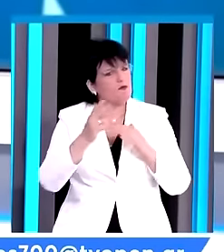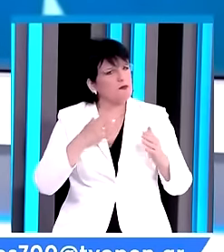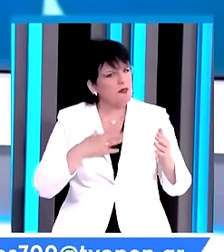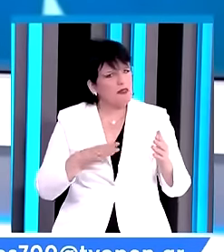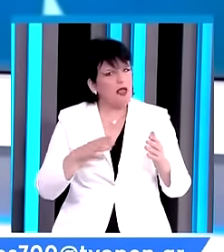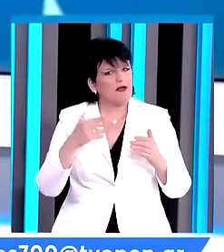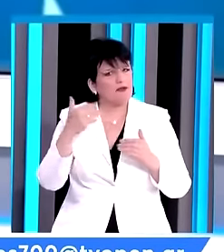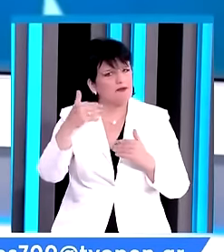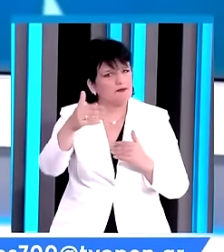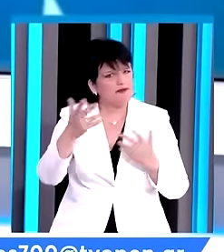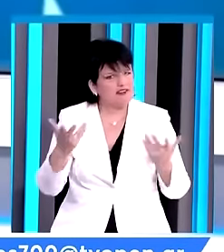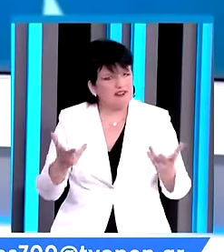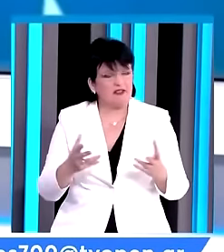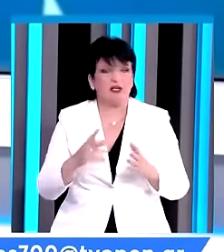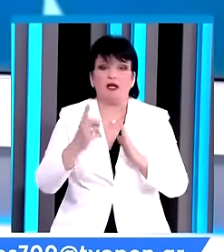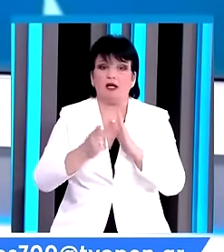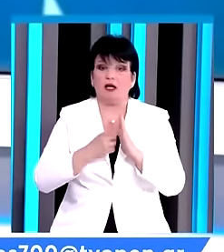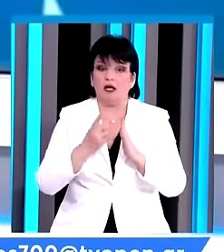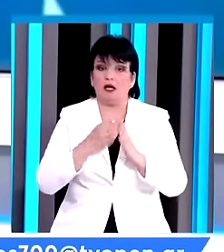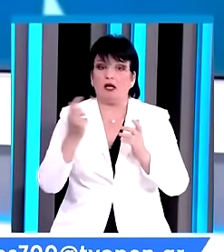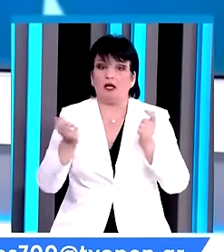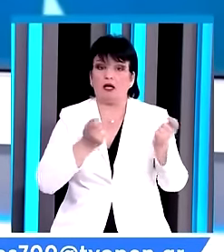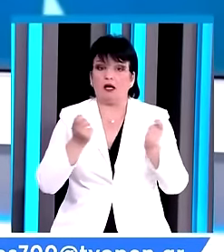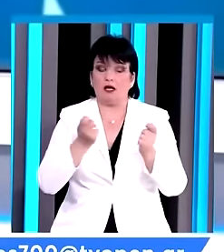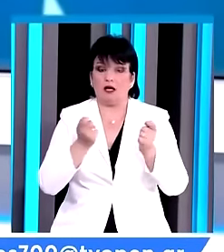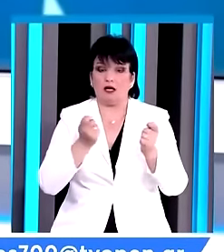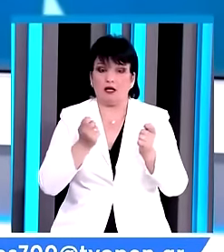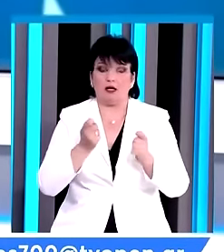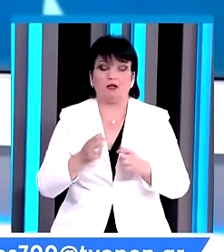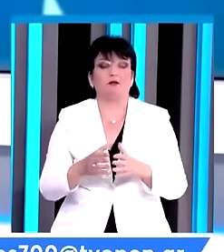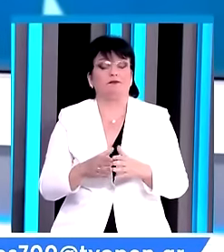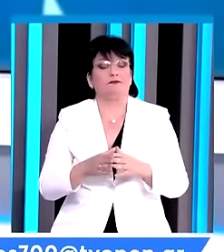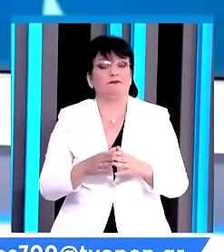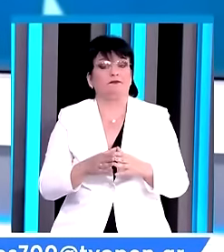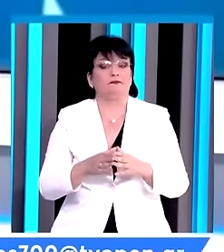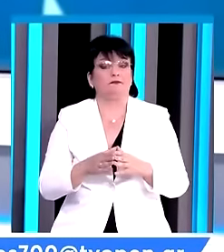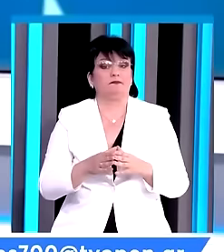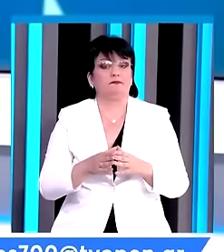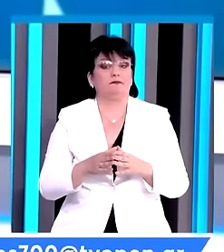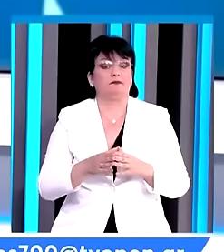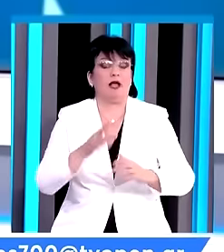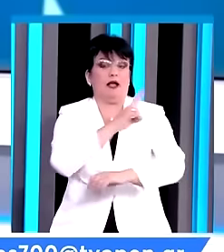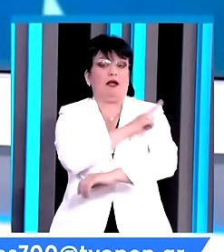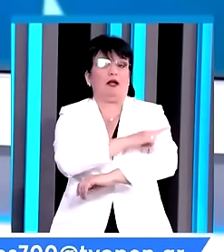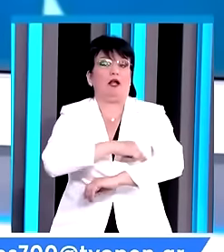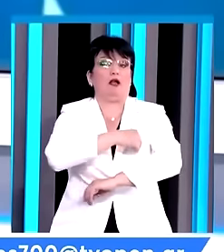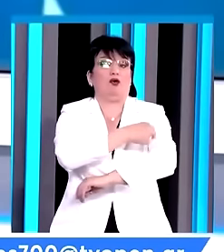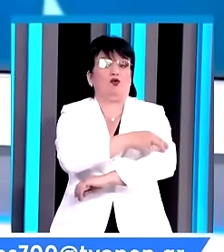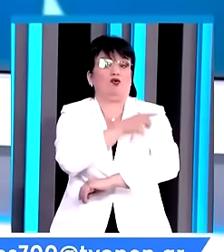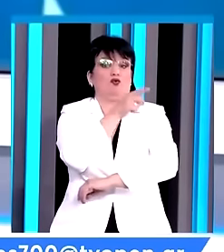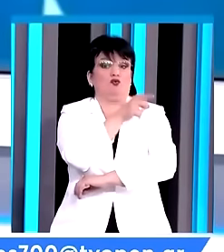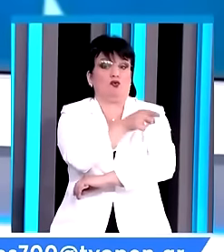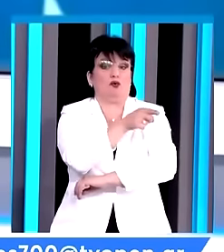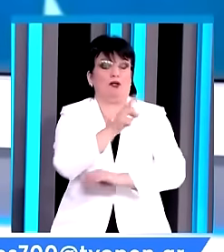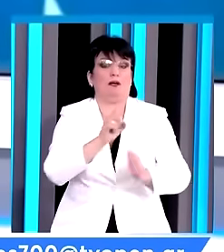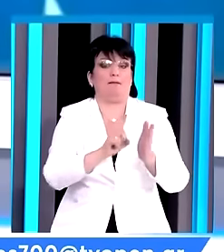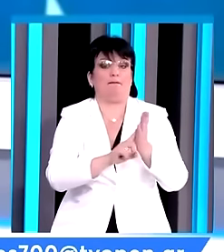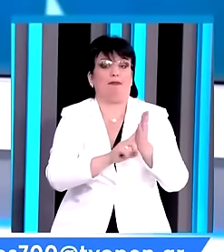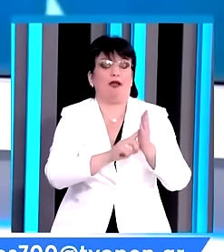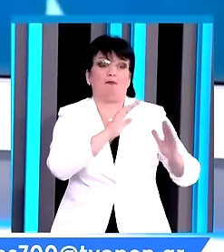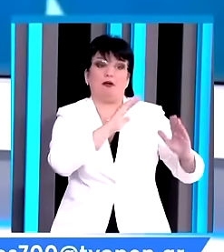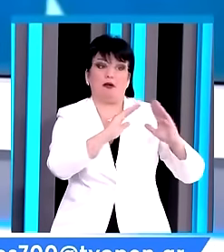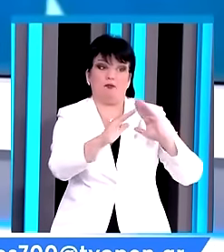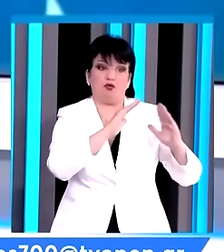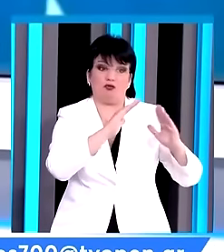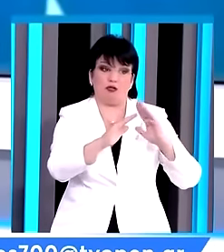Για εσάς το είπα. Κάθε φορά που διοργανώνεται μία επίσημη διοργάνωση στην Αθήνα, υπάρχει ένα νοσοκομείο αναφοράς. Το οποίο πρέπει να περιθάλψει τους